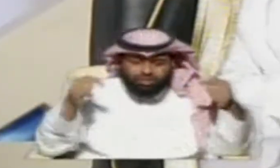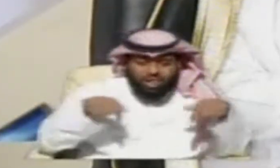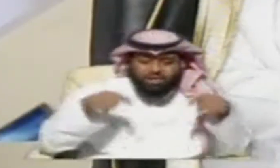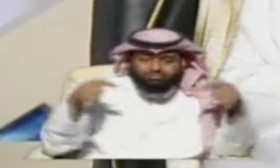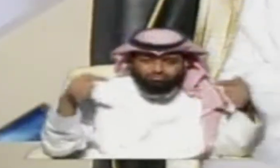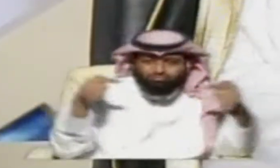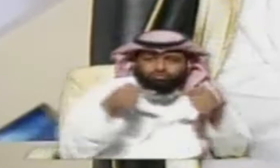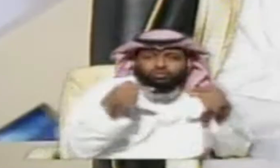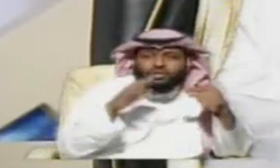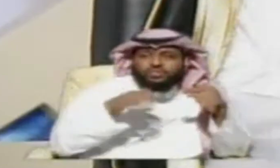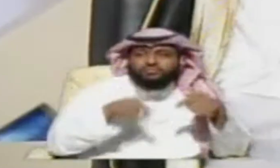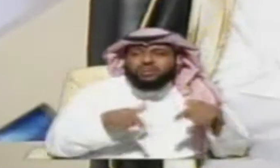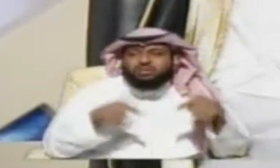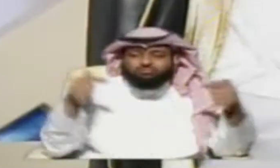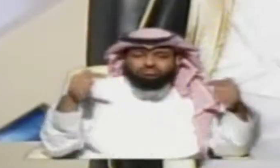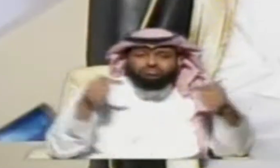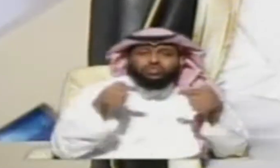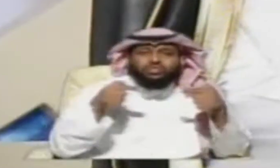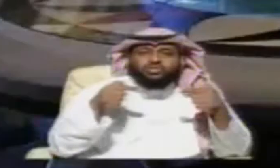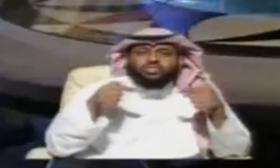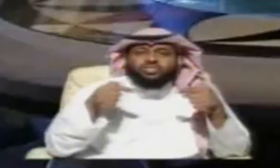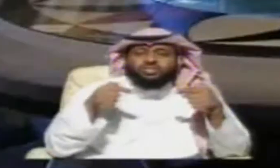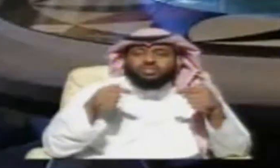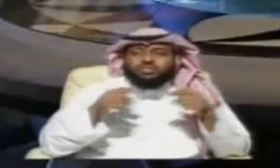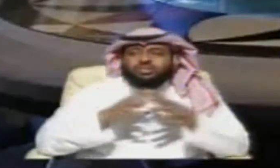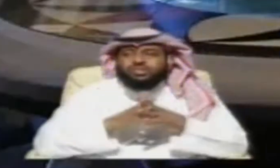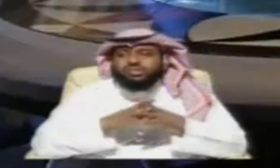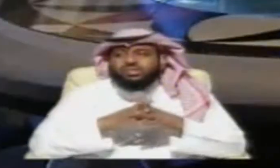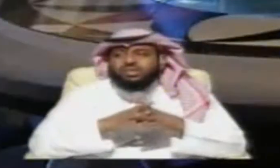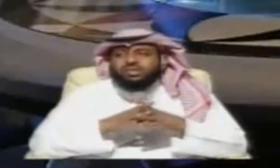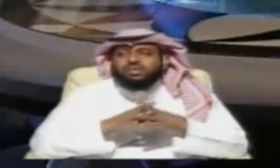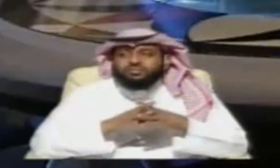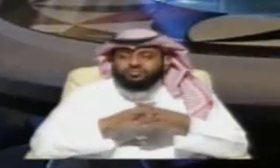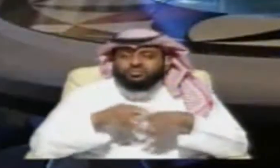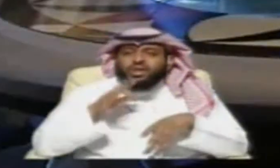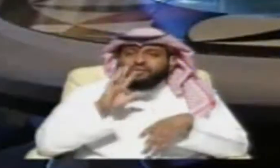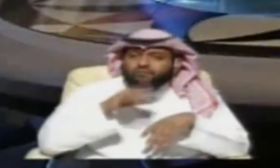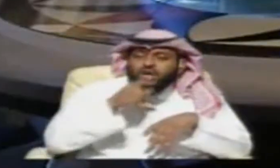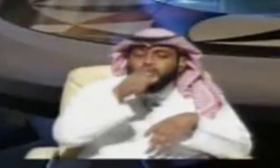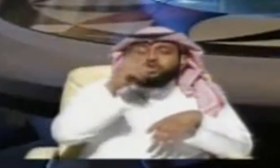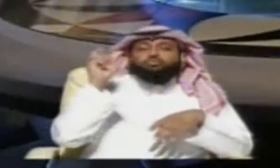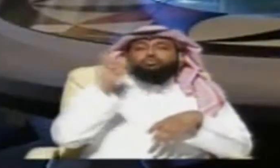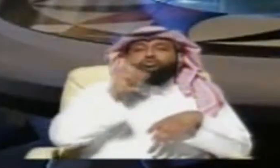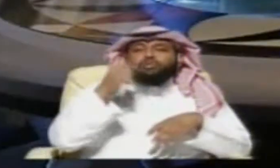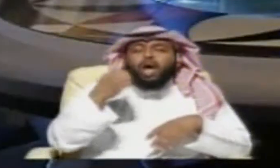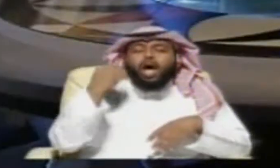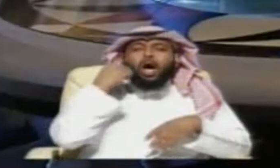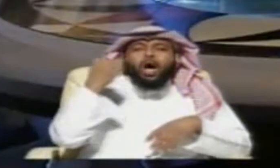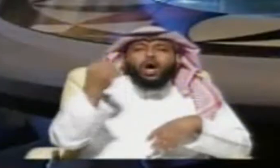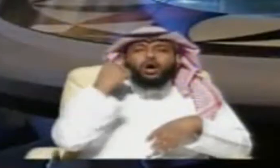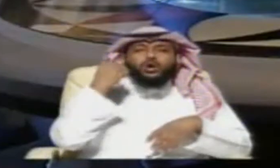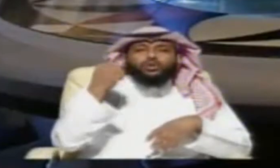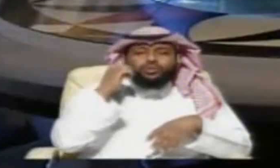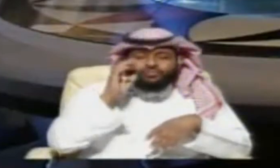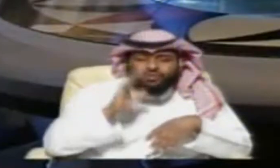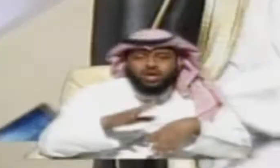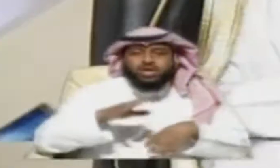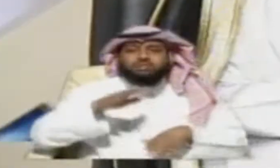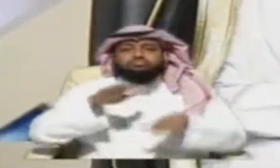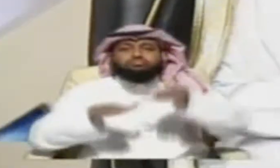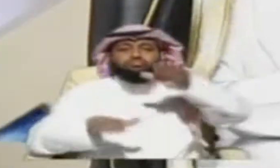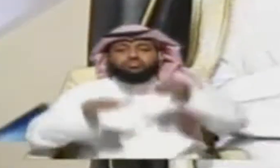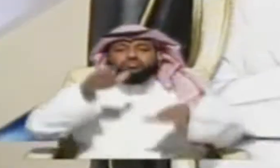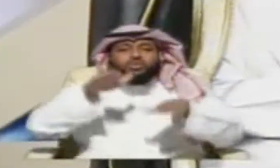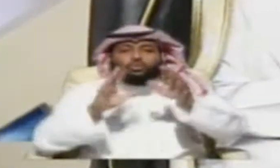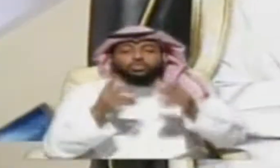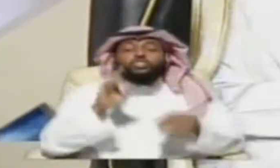إلى يعني المسلمين هناك، وأنهم قادرون بإذن الله تعالى على أن يغيروا موازين القوى. هذا